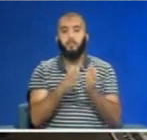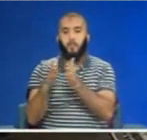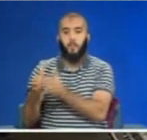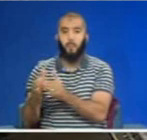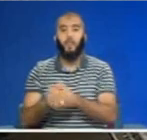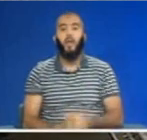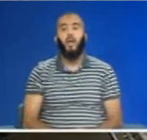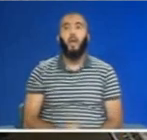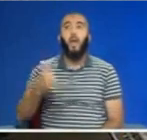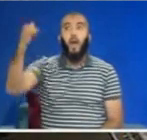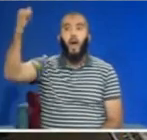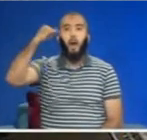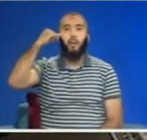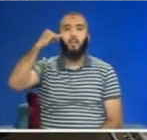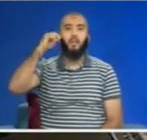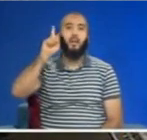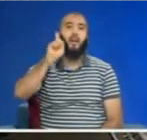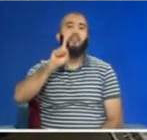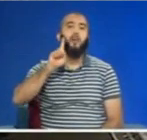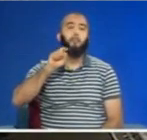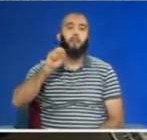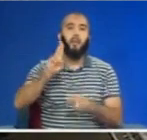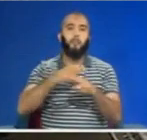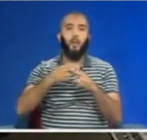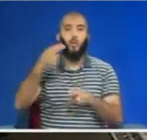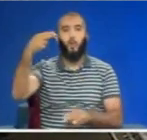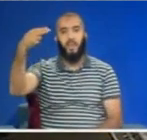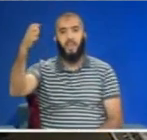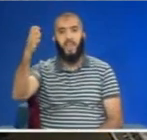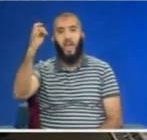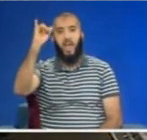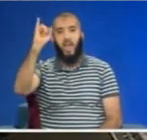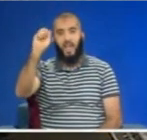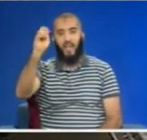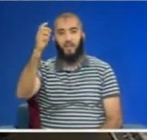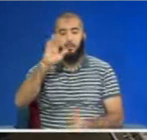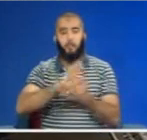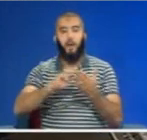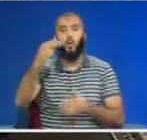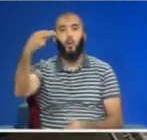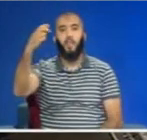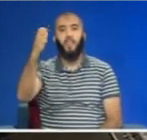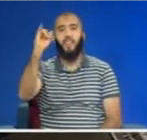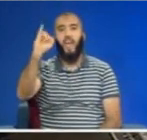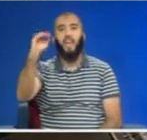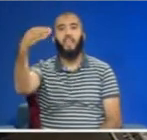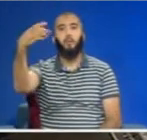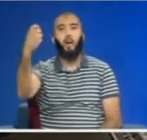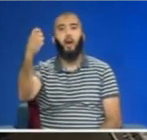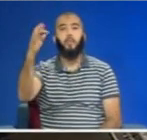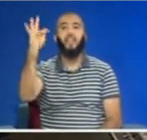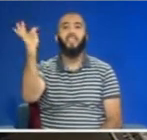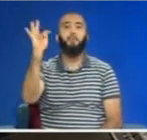نعيمة من تيبازا لا باس نضيف مكالمة أخرى. نعيمة تفضلي. السلام عليكم. وعليكم السلام ورحمة الله. السلام عليكم شيخنا. وعليكم السلام ورحمة